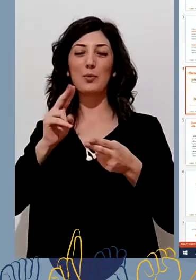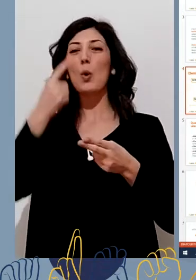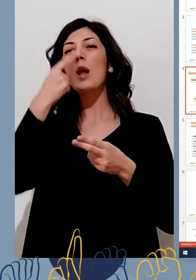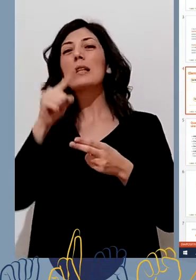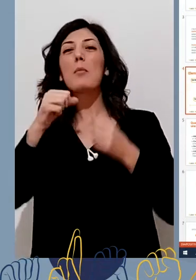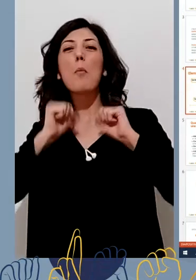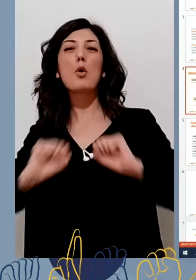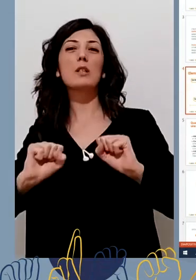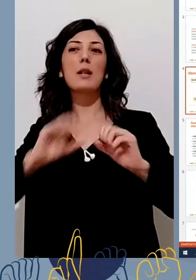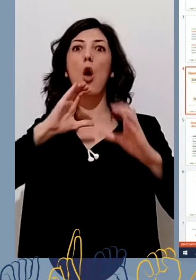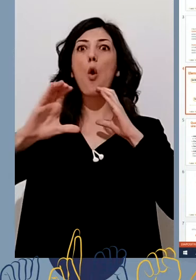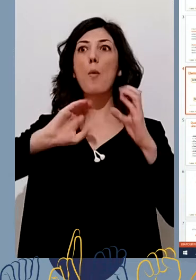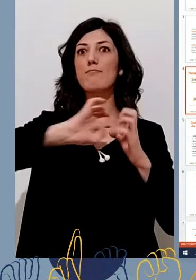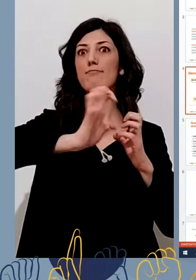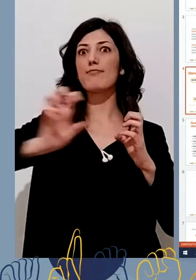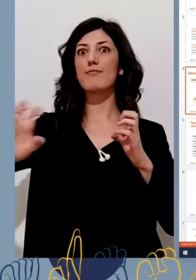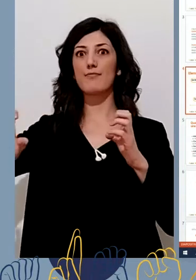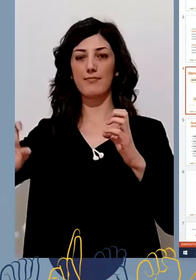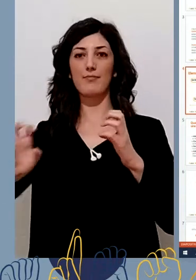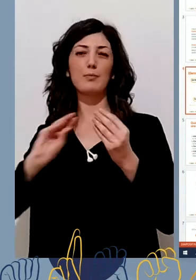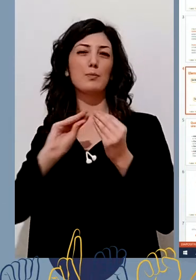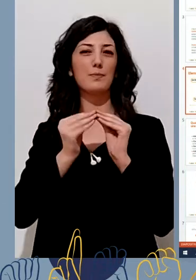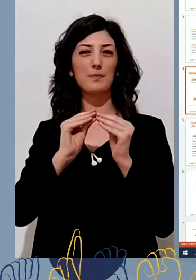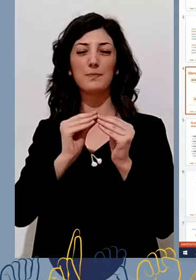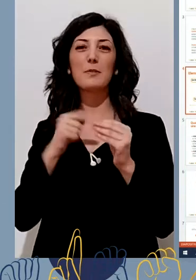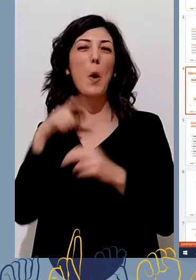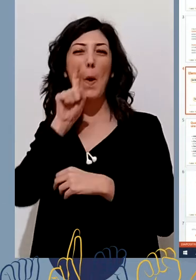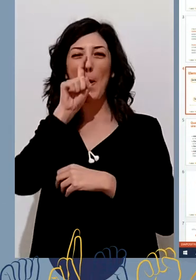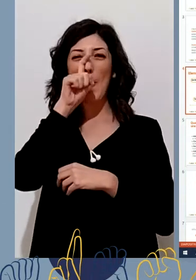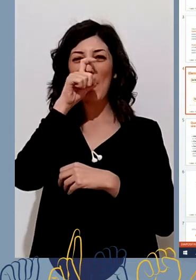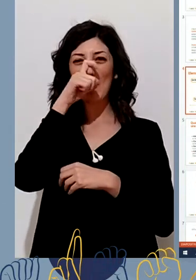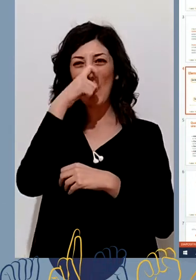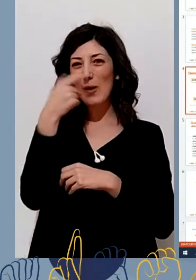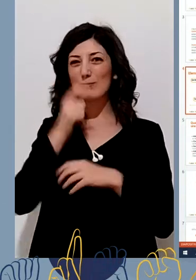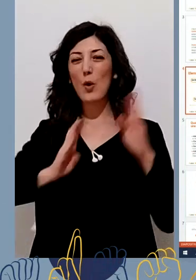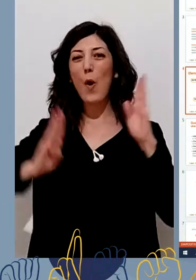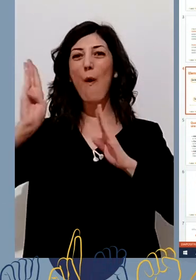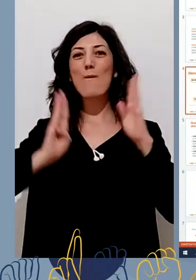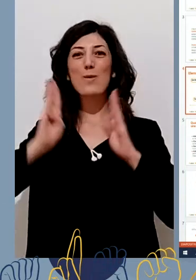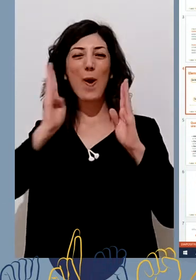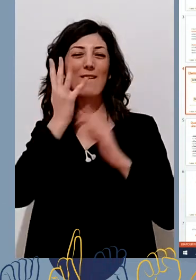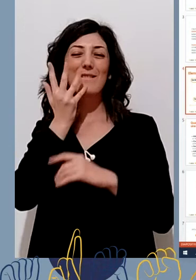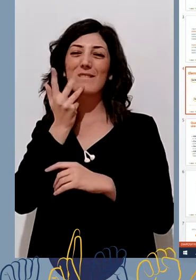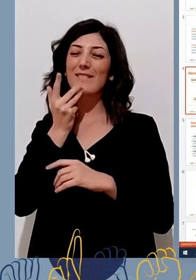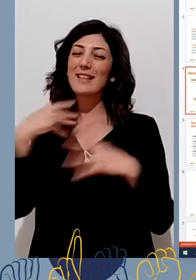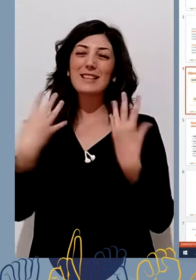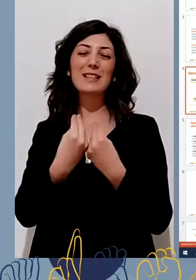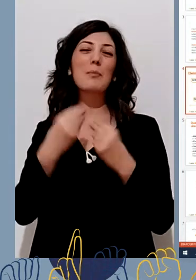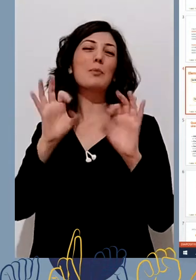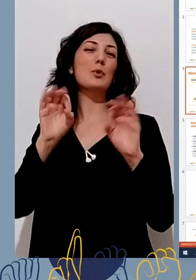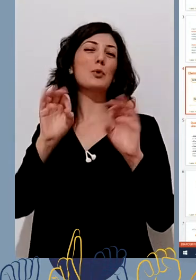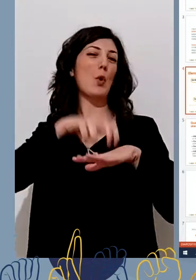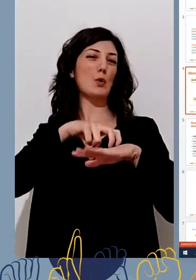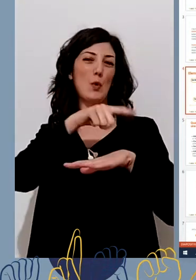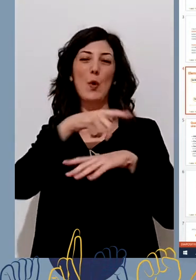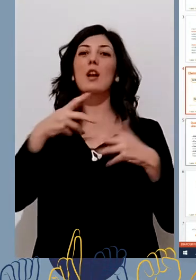aspetti. Infatti, incuriosita, avendo un piacevole confronto con il dottore, già abbiamo potuto